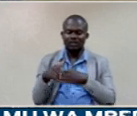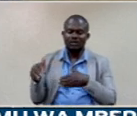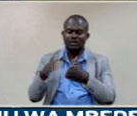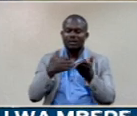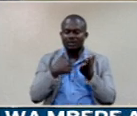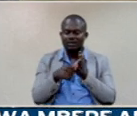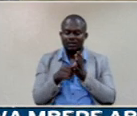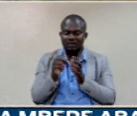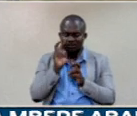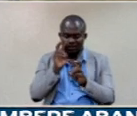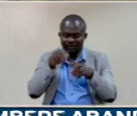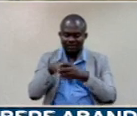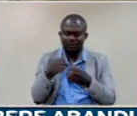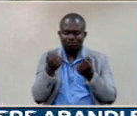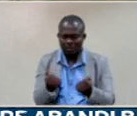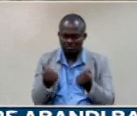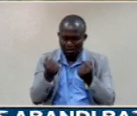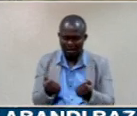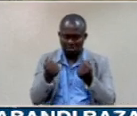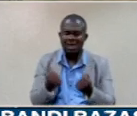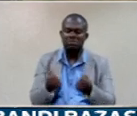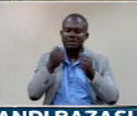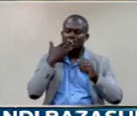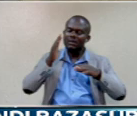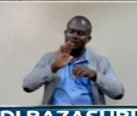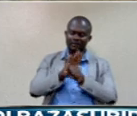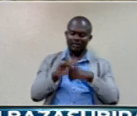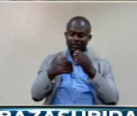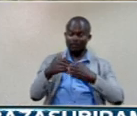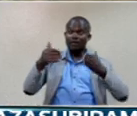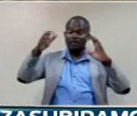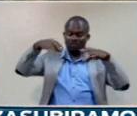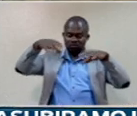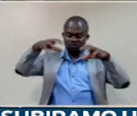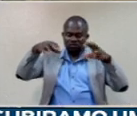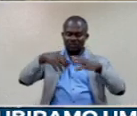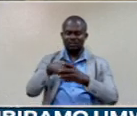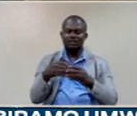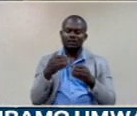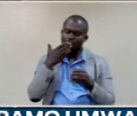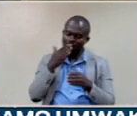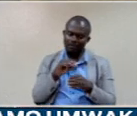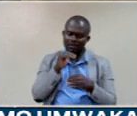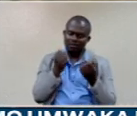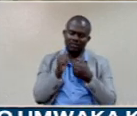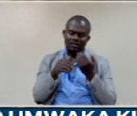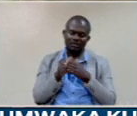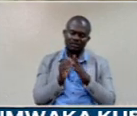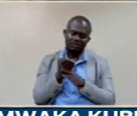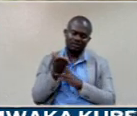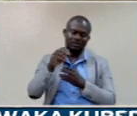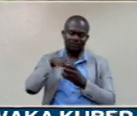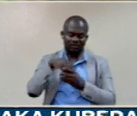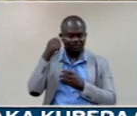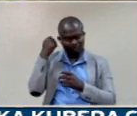warangiritse, urabona hagiye harimo ibikuku, wacitse ibikuku. Iyo imvura yaguye haranyerera cyane, ntago imodoka zibasha gutambuka. Bamwe na